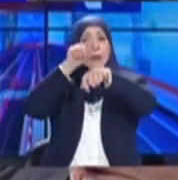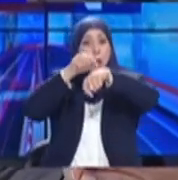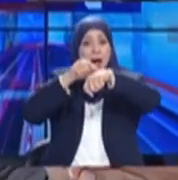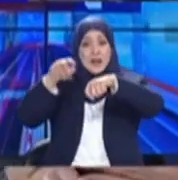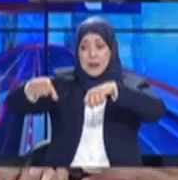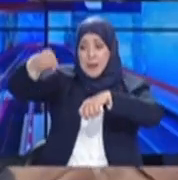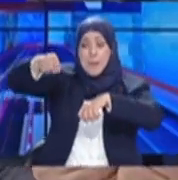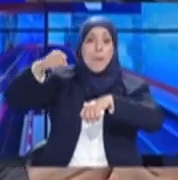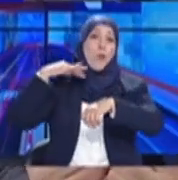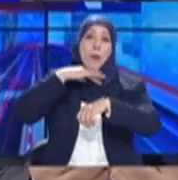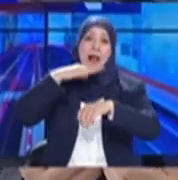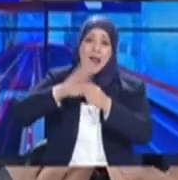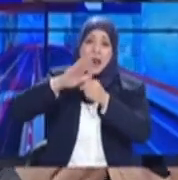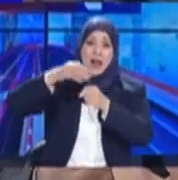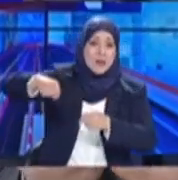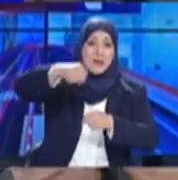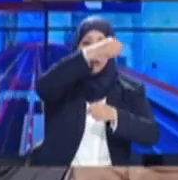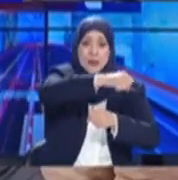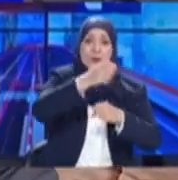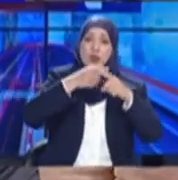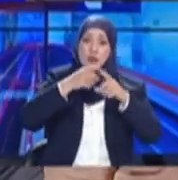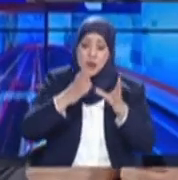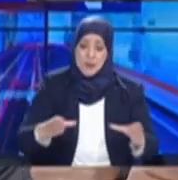وتكون الفاضلات في في